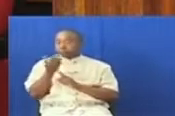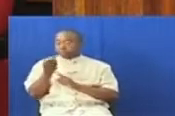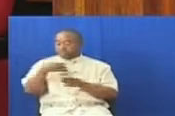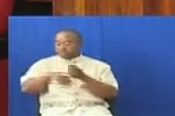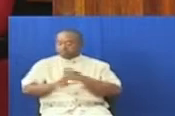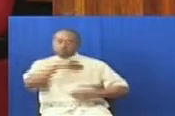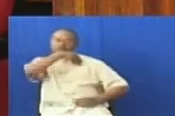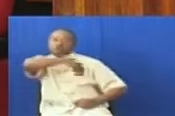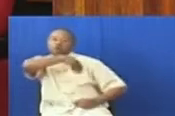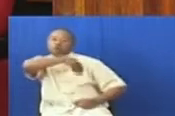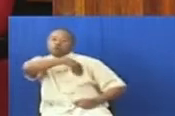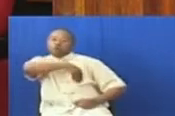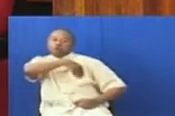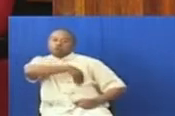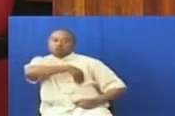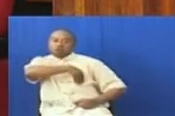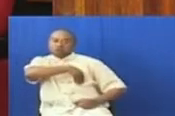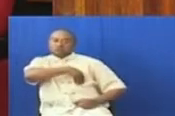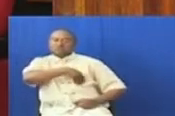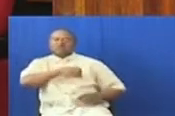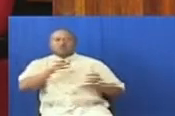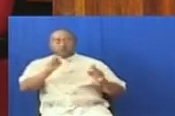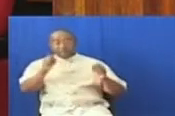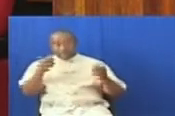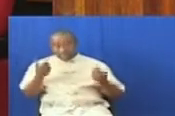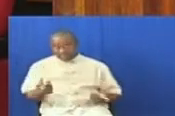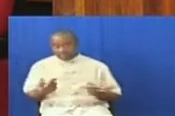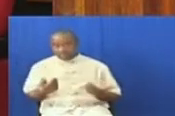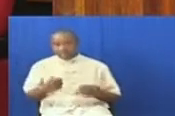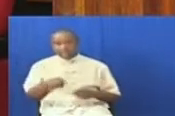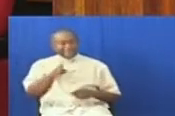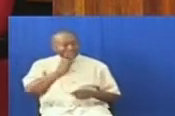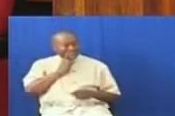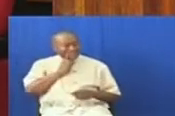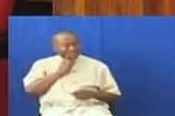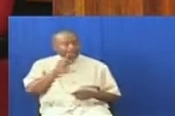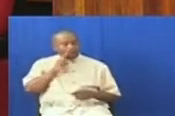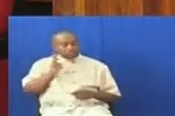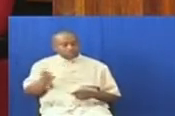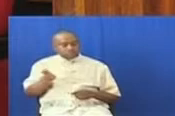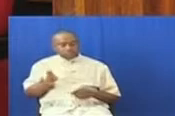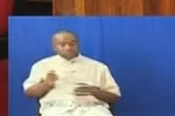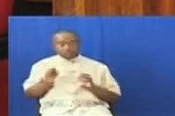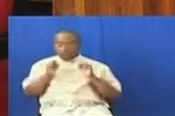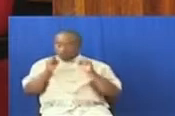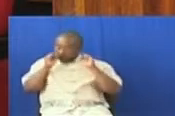mwao. Kwa hiyo ifike wakati sasa kila halmashauri